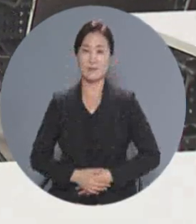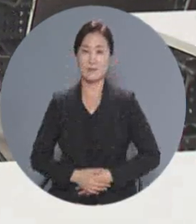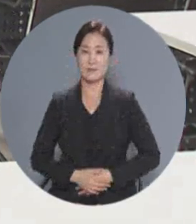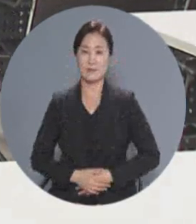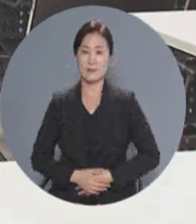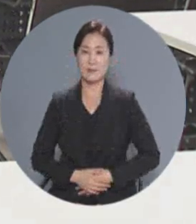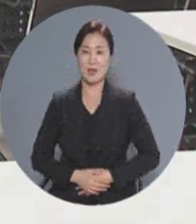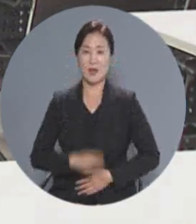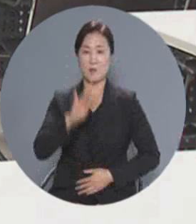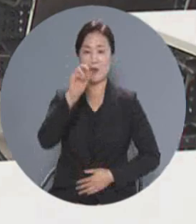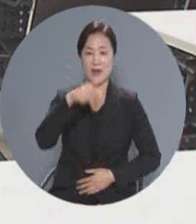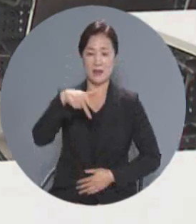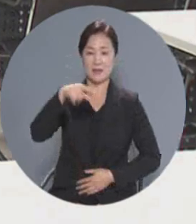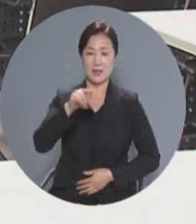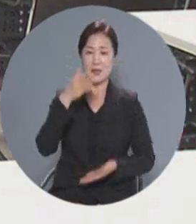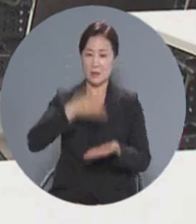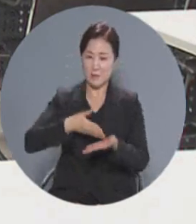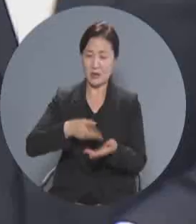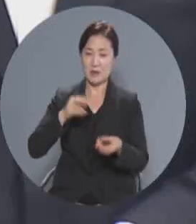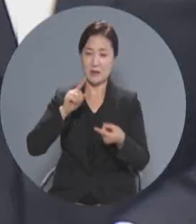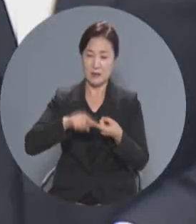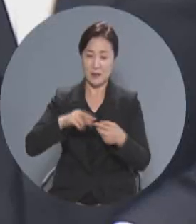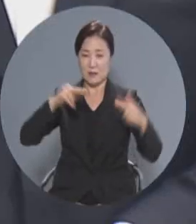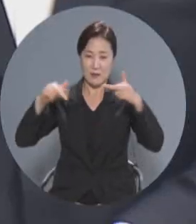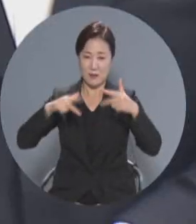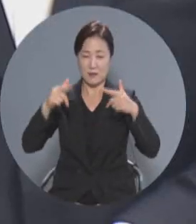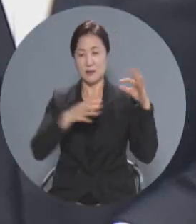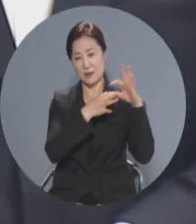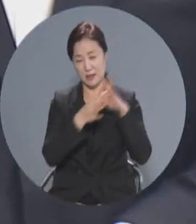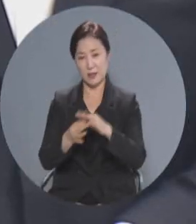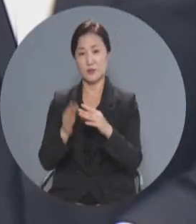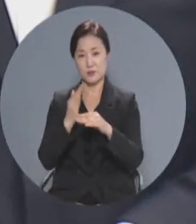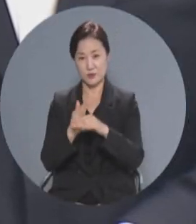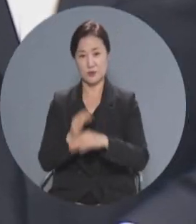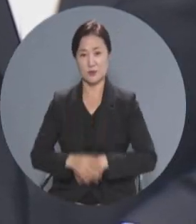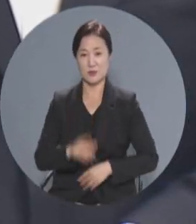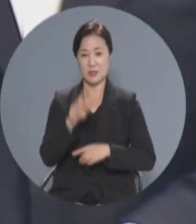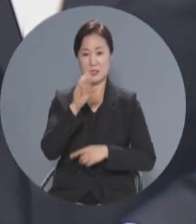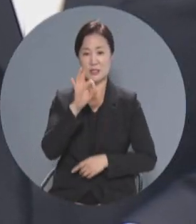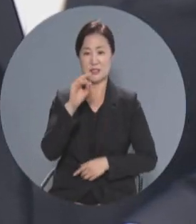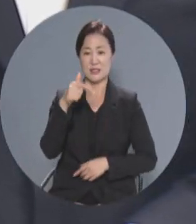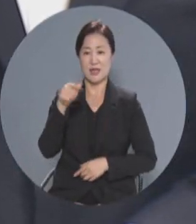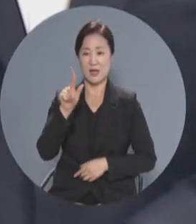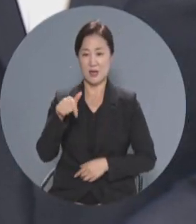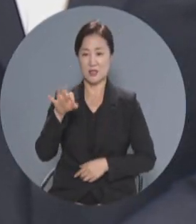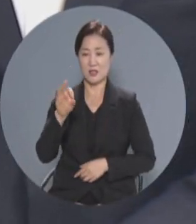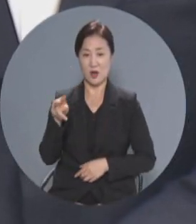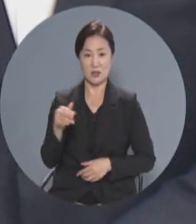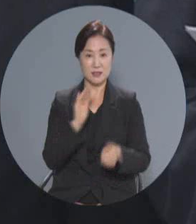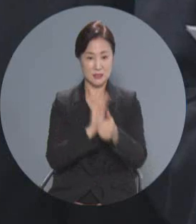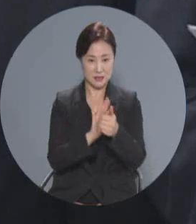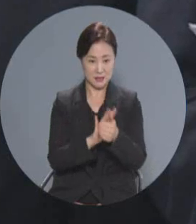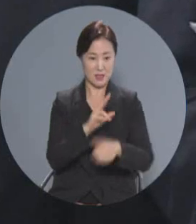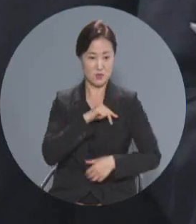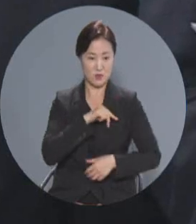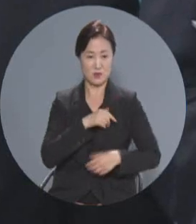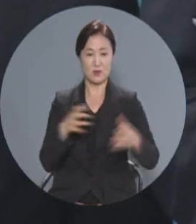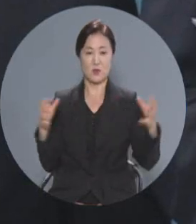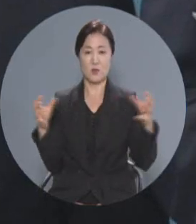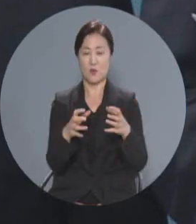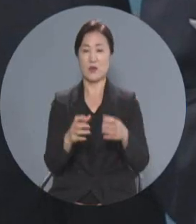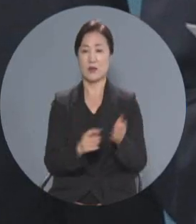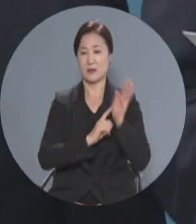이른바 백제 발언을 둘러싼 공방이 연일 계속되고 있습니다. 이낙연 전 대표를 지지하는 이병훈 의원 등은 기자회견을